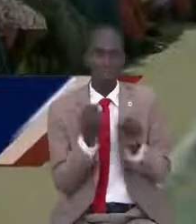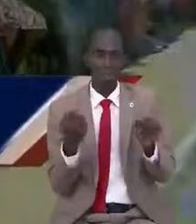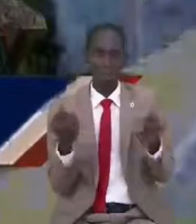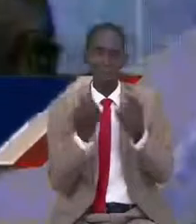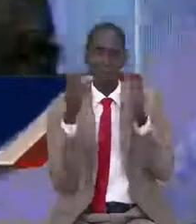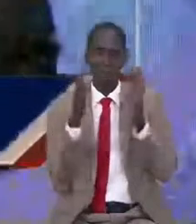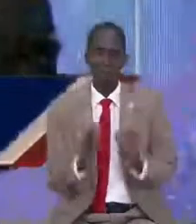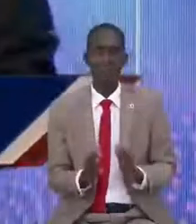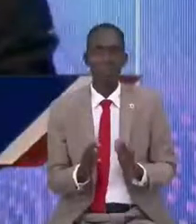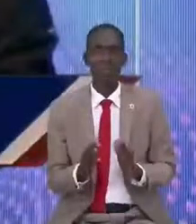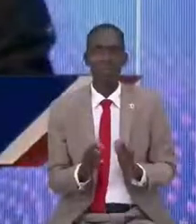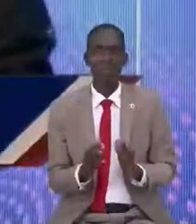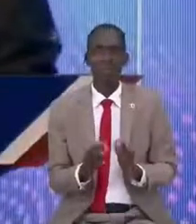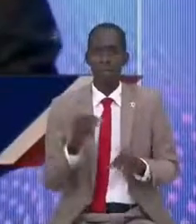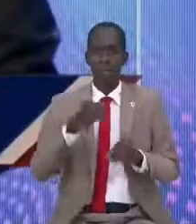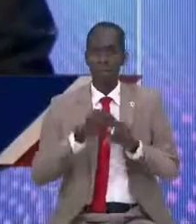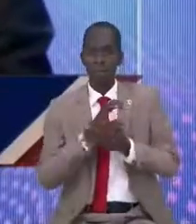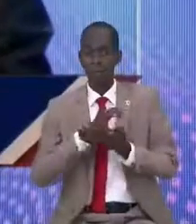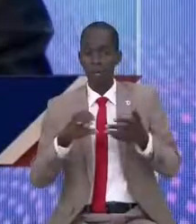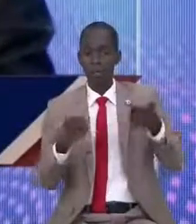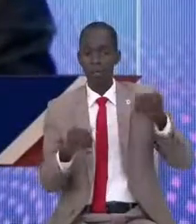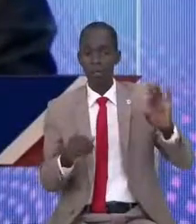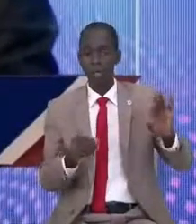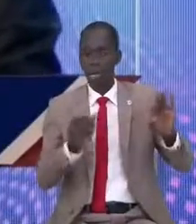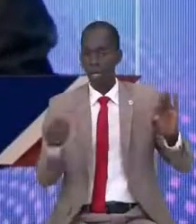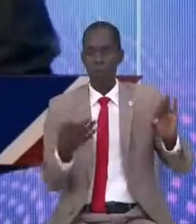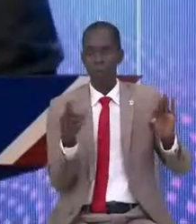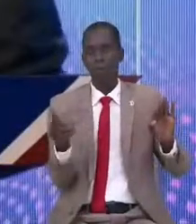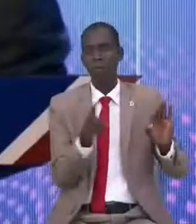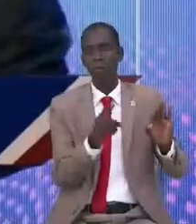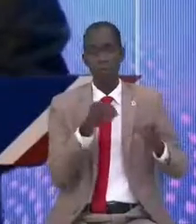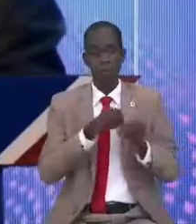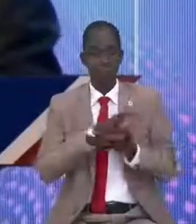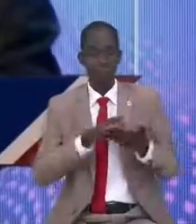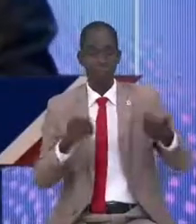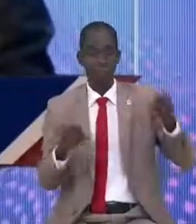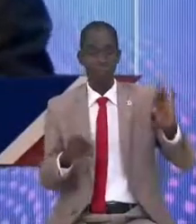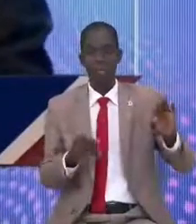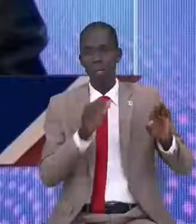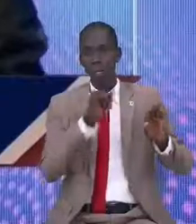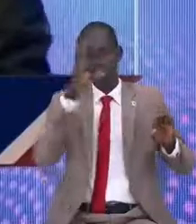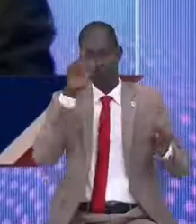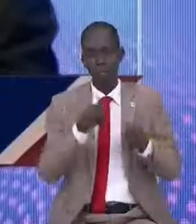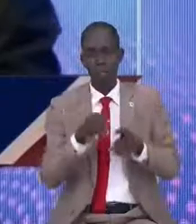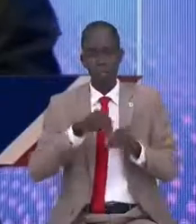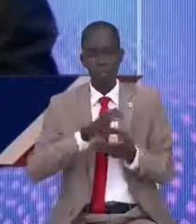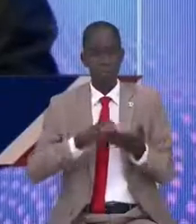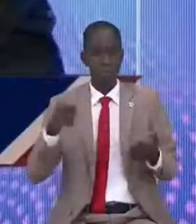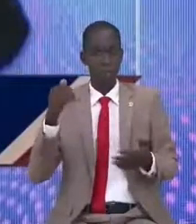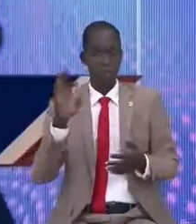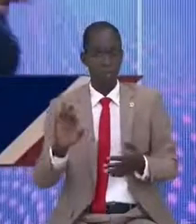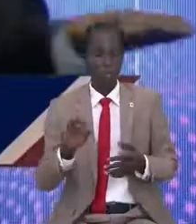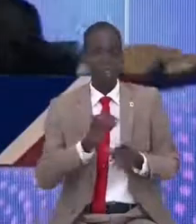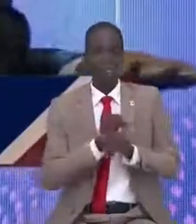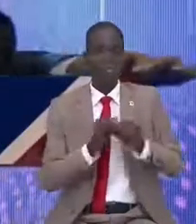pécheur. Verset 19. Quelqu'un parmi vous. Verset 19. Un frère. Verset